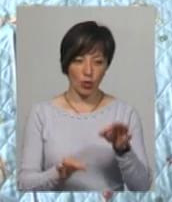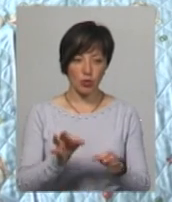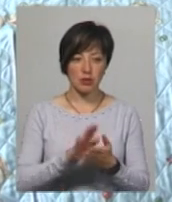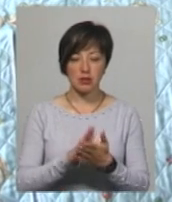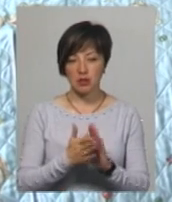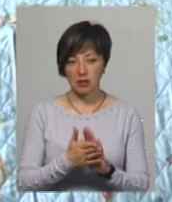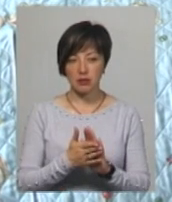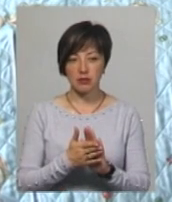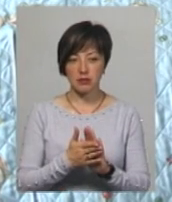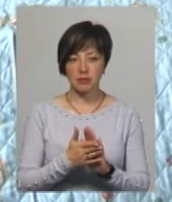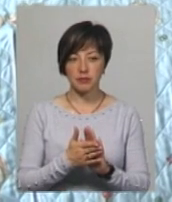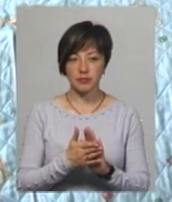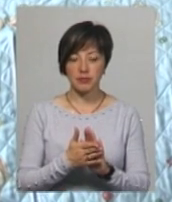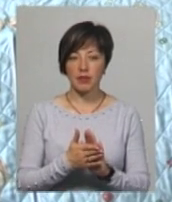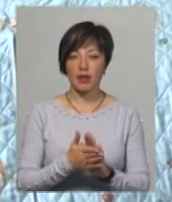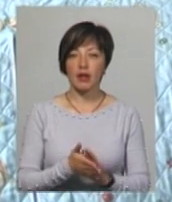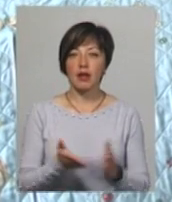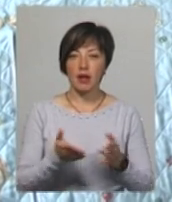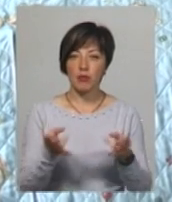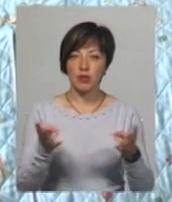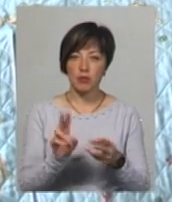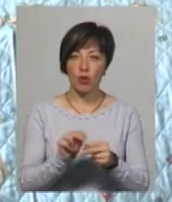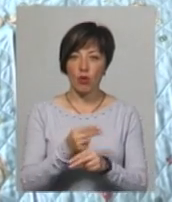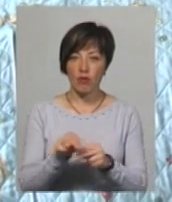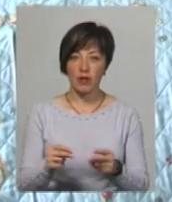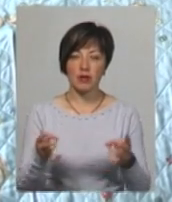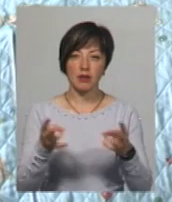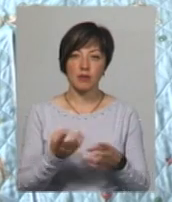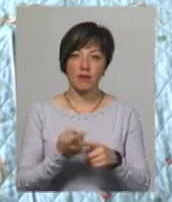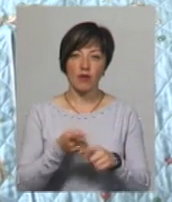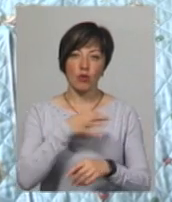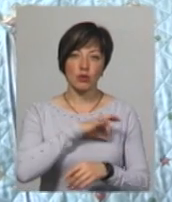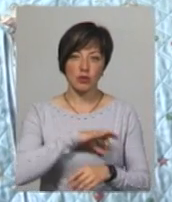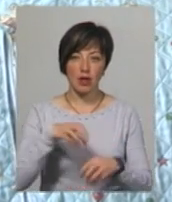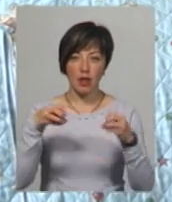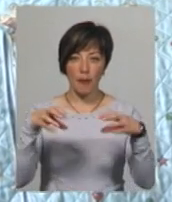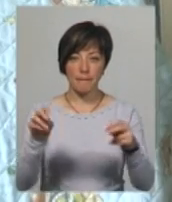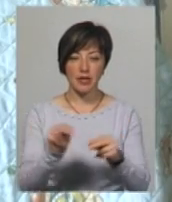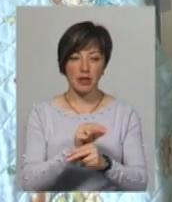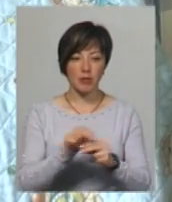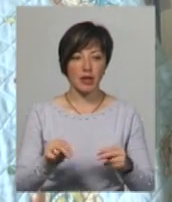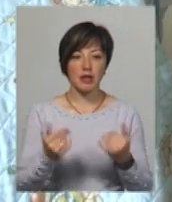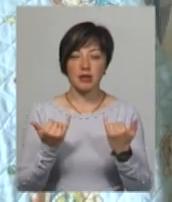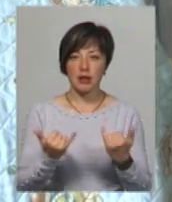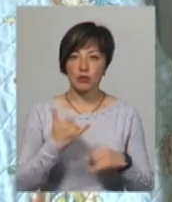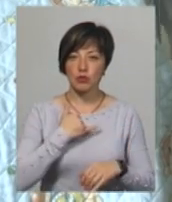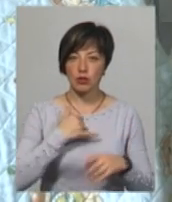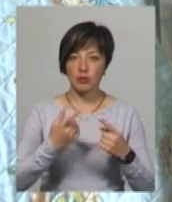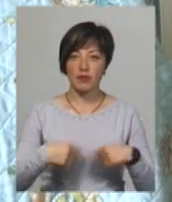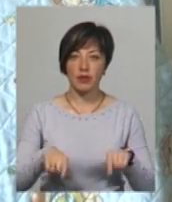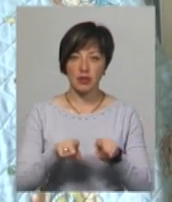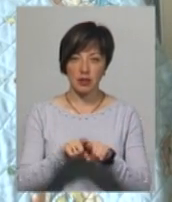стан новонародженого, який потрібно коригувати. Для цього ми використовуємо лампи фототерапії. Наразі в нашому